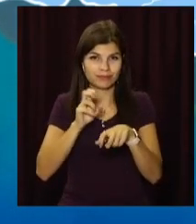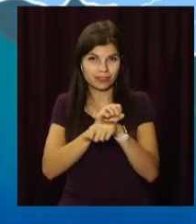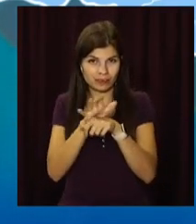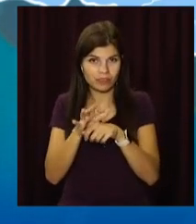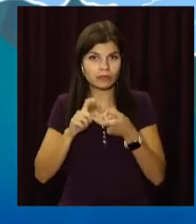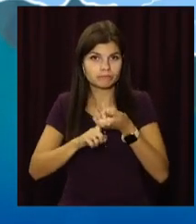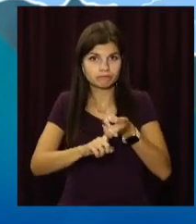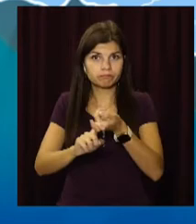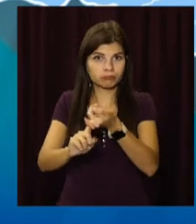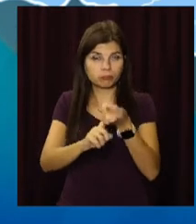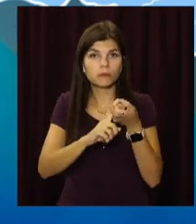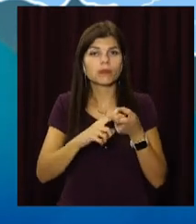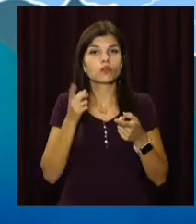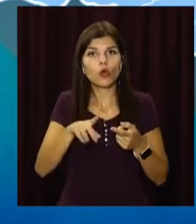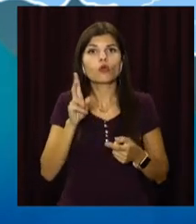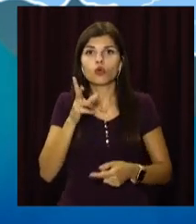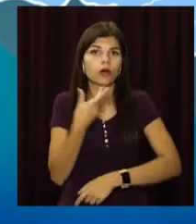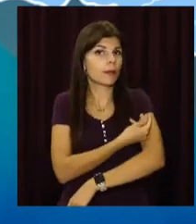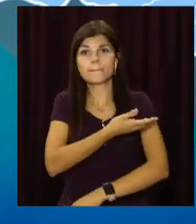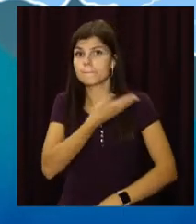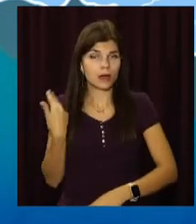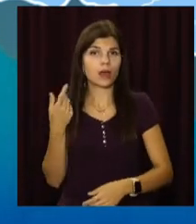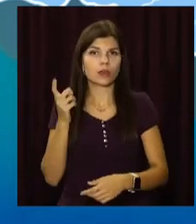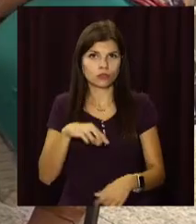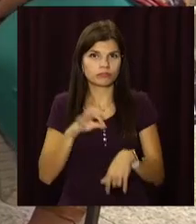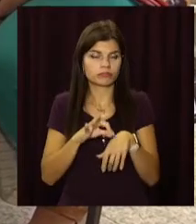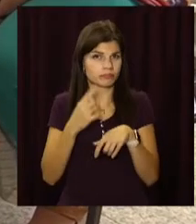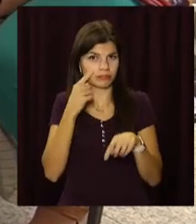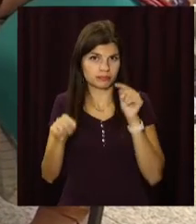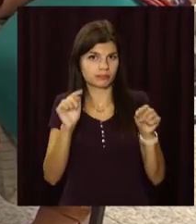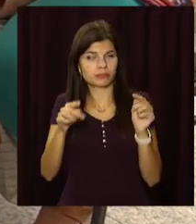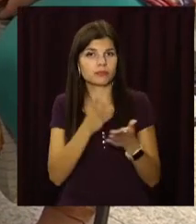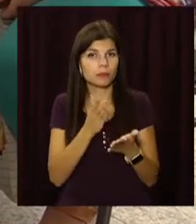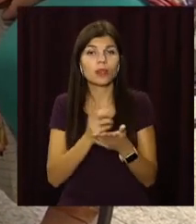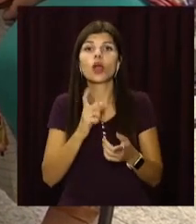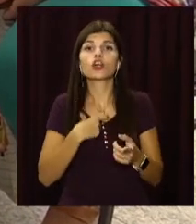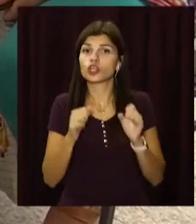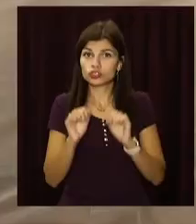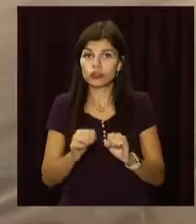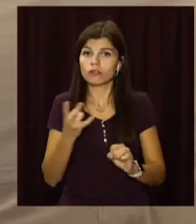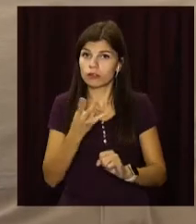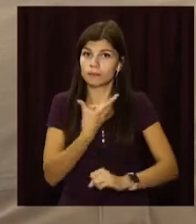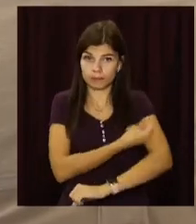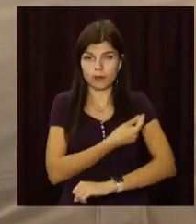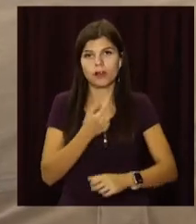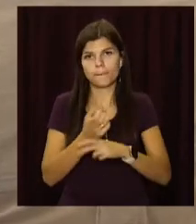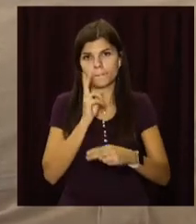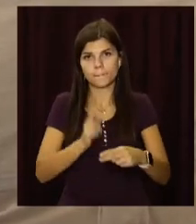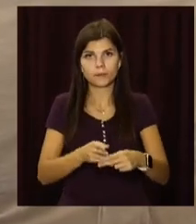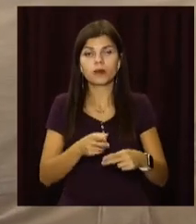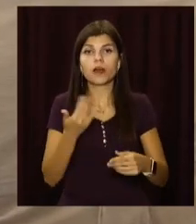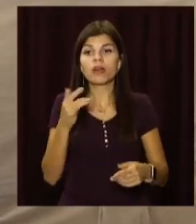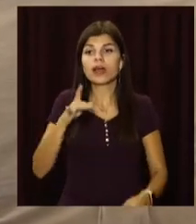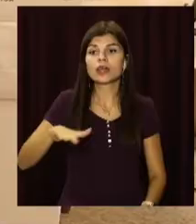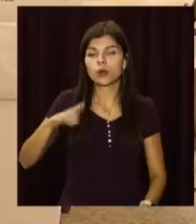стає пандемією невакцинованих. Єдиний спосіб убезпечити себе від тяжкого перебігу недуги – імунізація. На сьогодні в регіоні